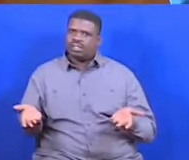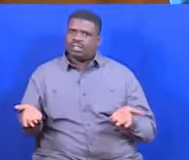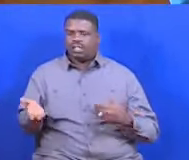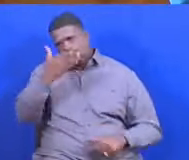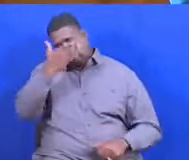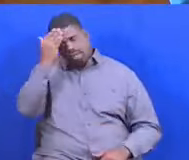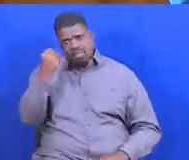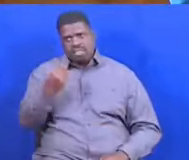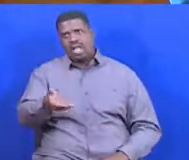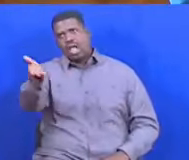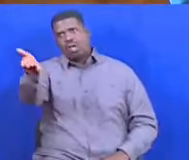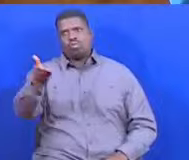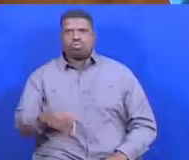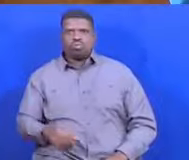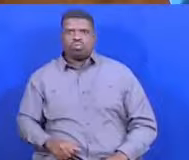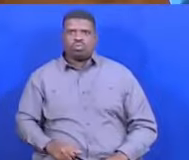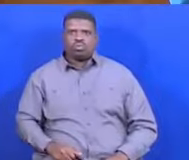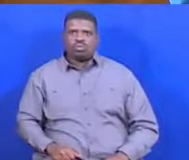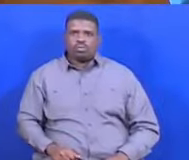amejisahau?